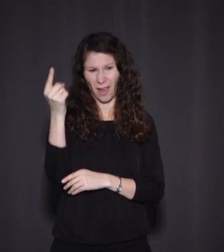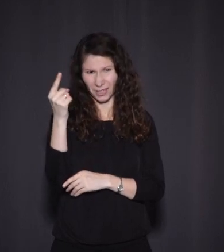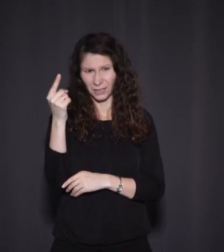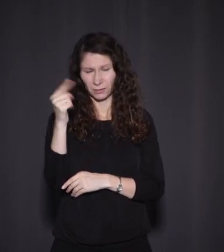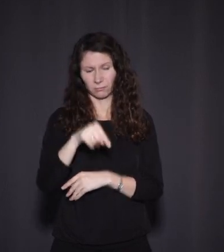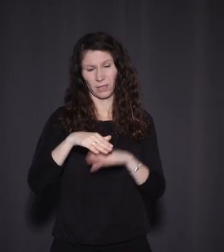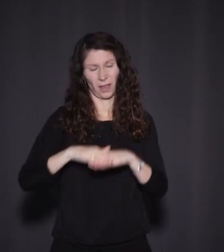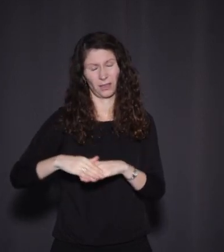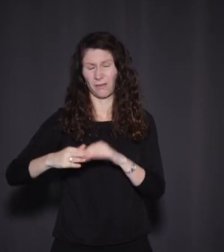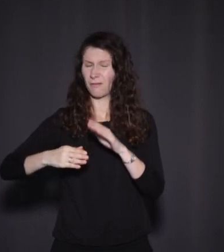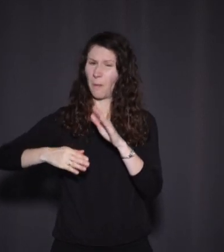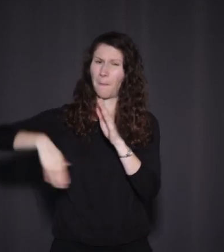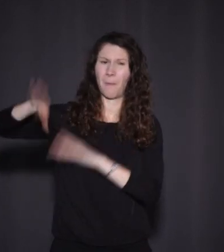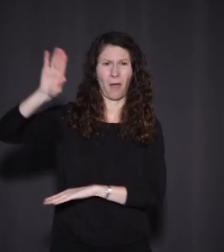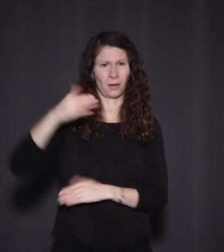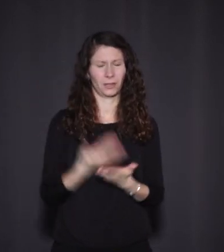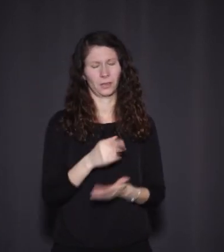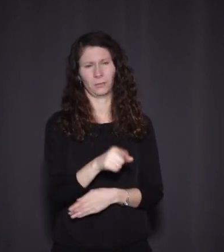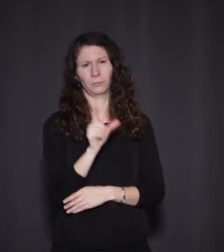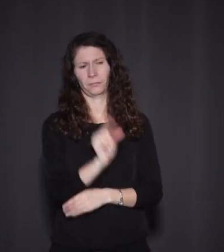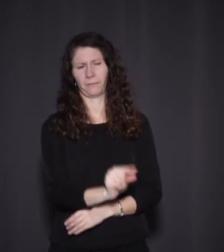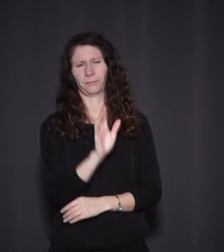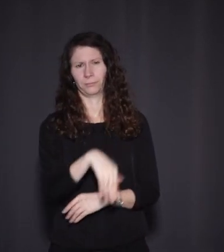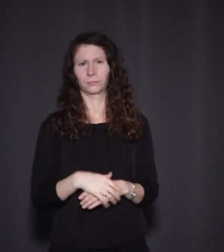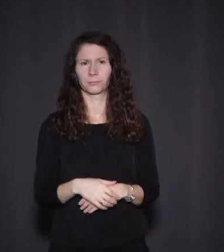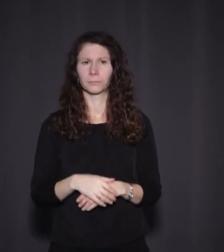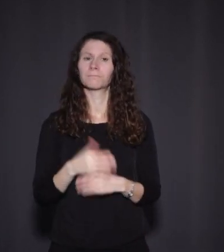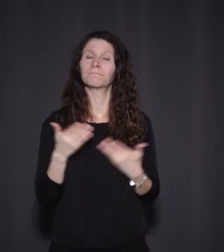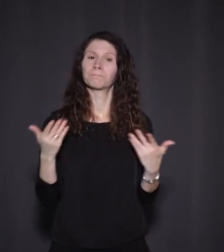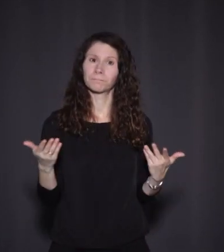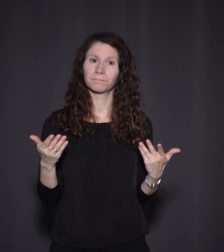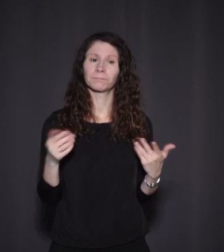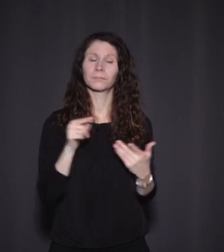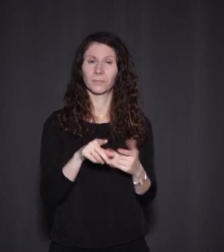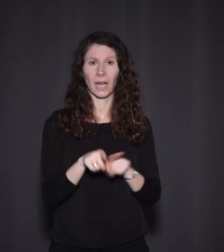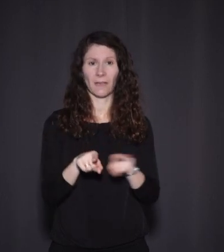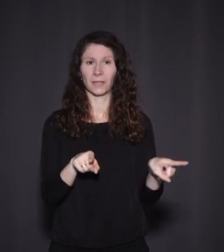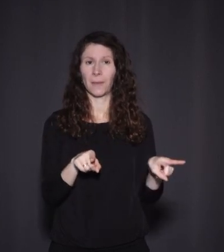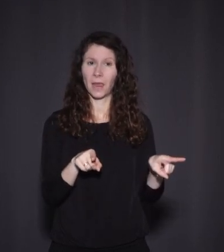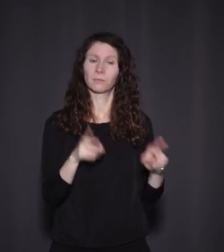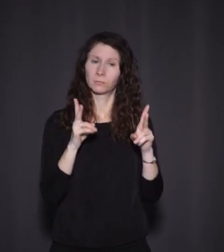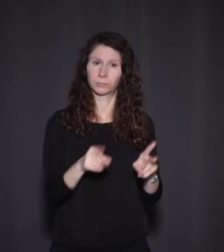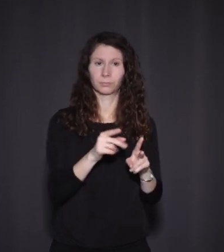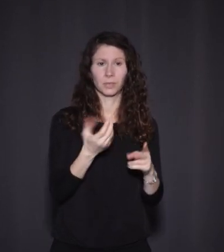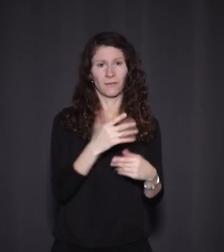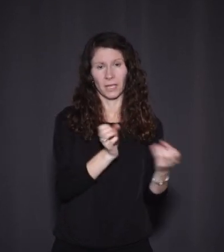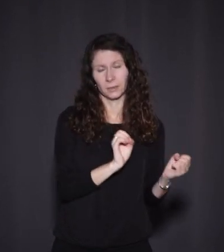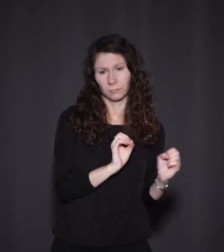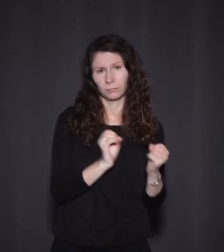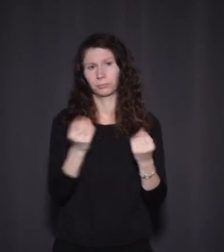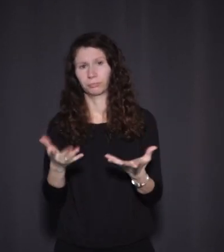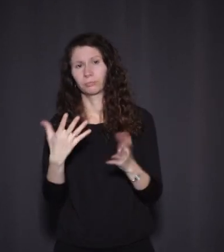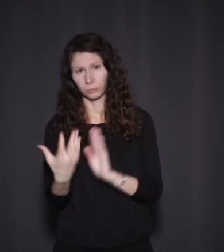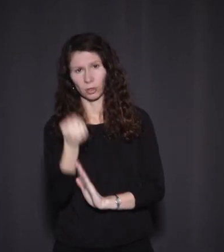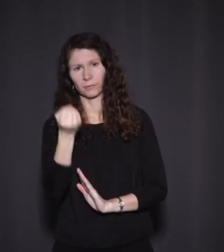habe ja gesagt, die FDP hat sich dort durchgesetzt und hat etwas, was die beiden anderen nicht wollten, in den Koalitionsvertrag gebracht. Aber es ist auf